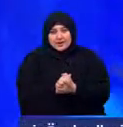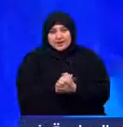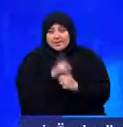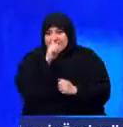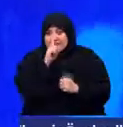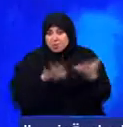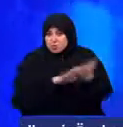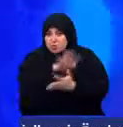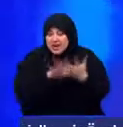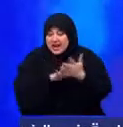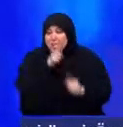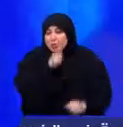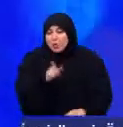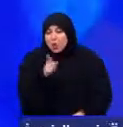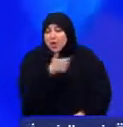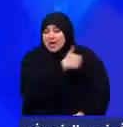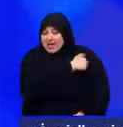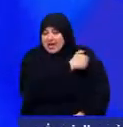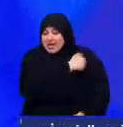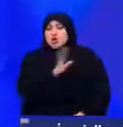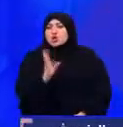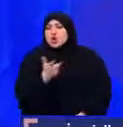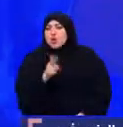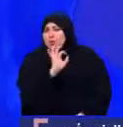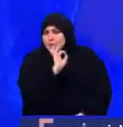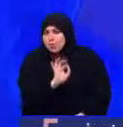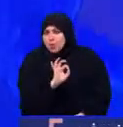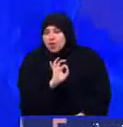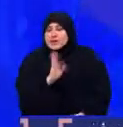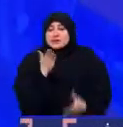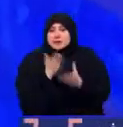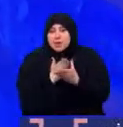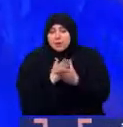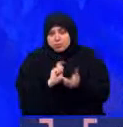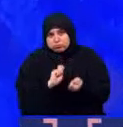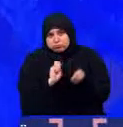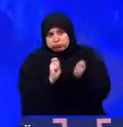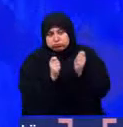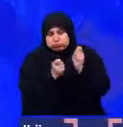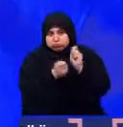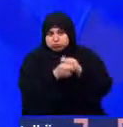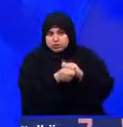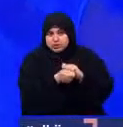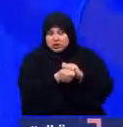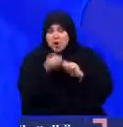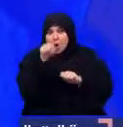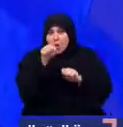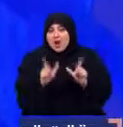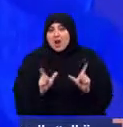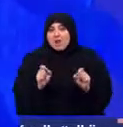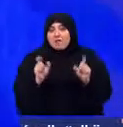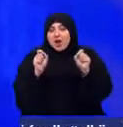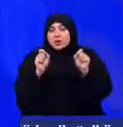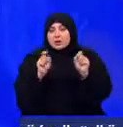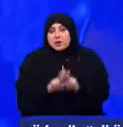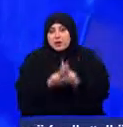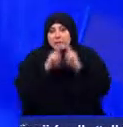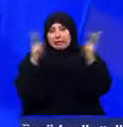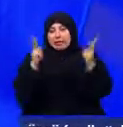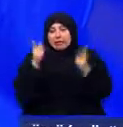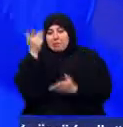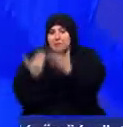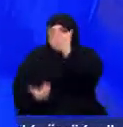المشكلة في اللقاحات هو كما ذكرتم عندما يحصل تغيير في الفيروس،